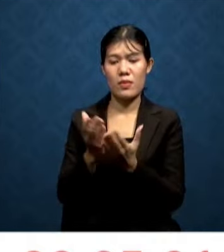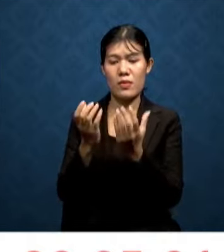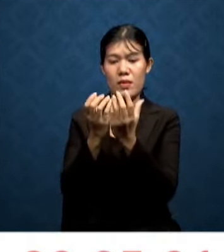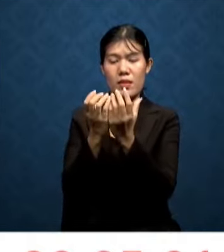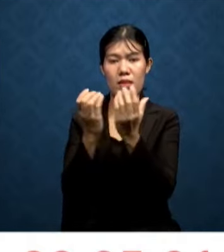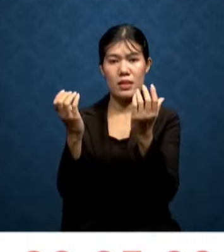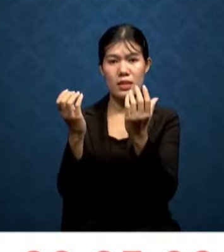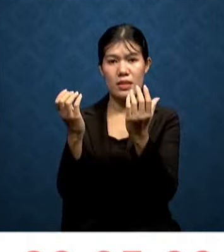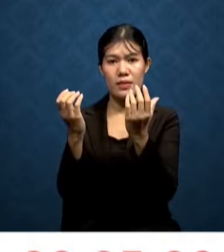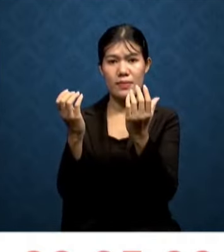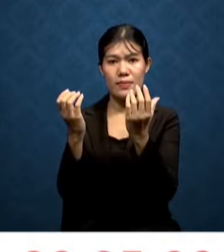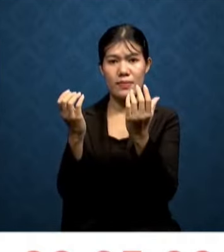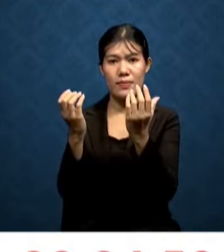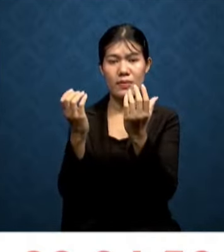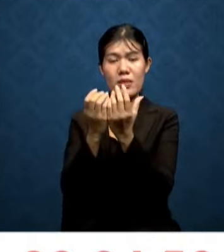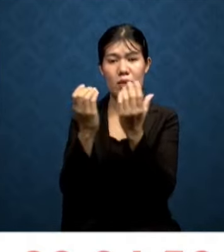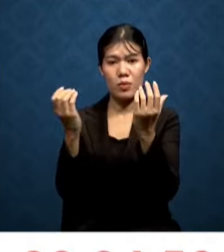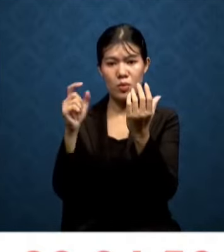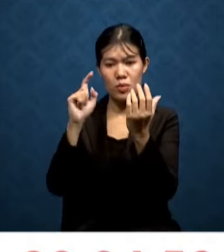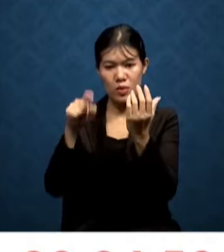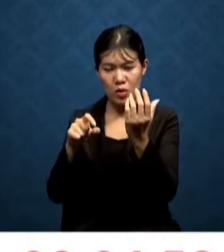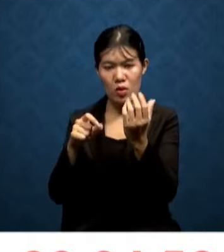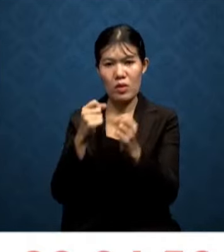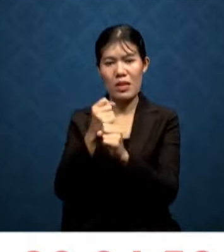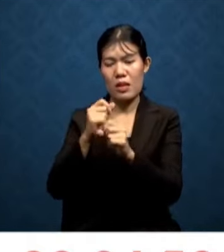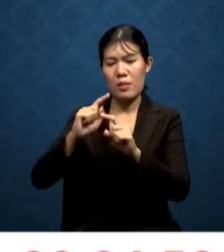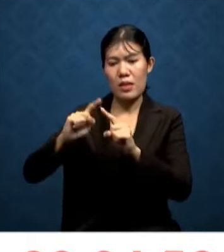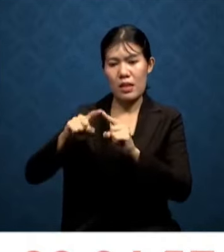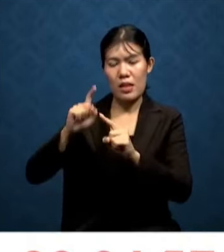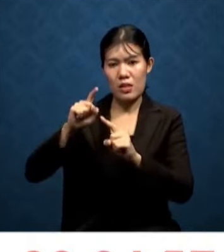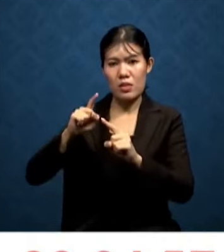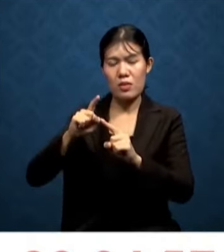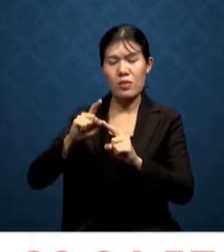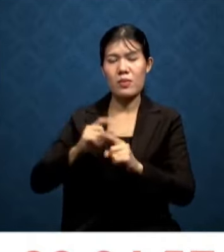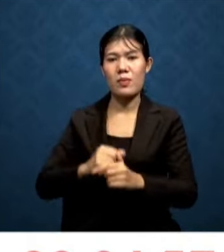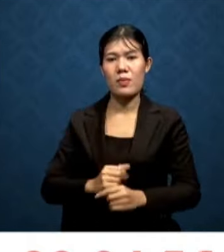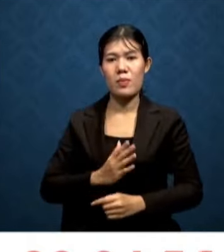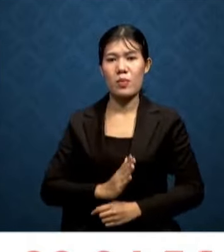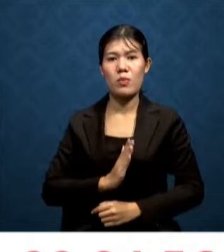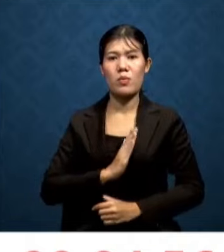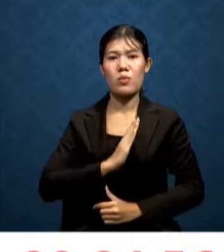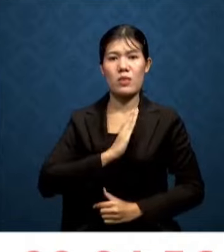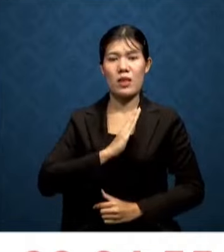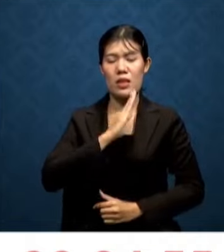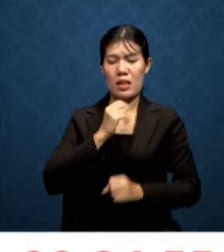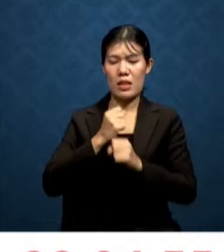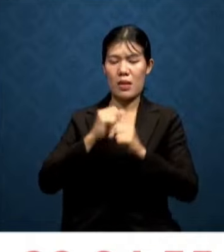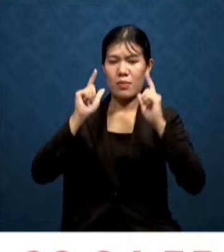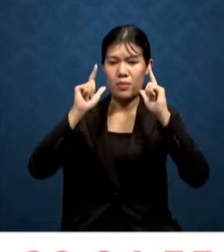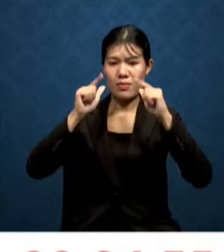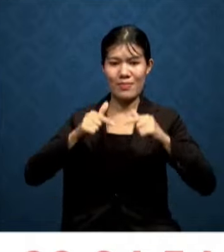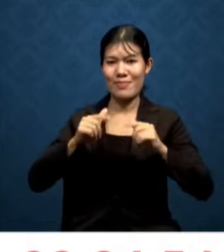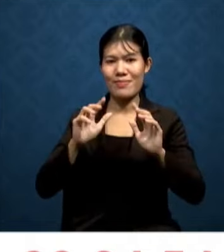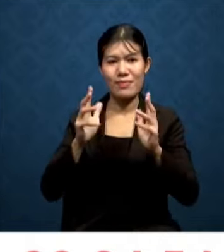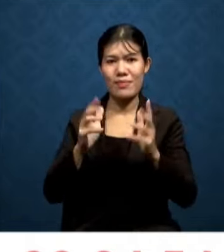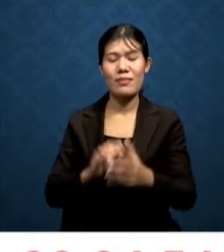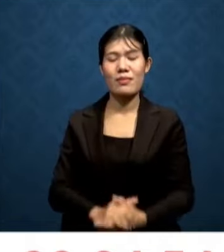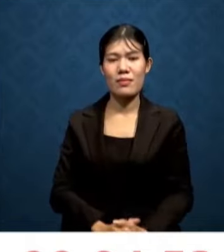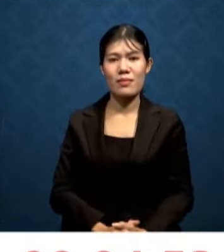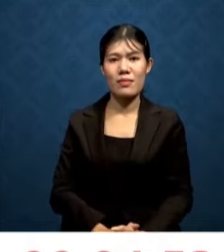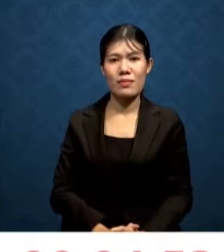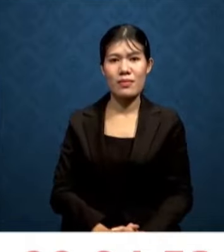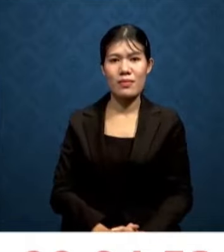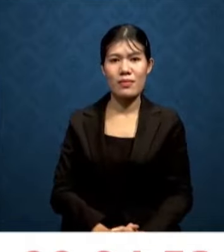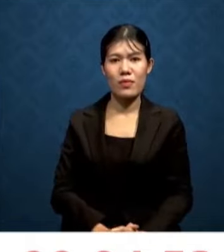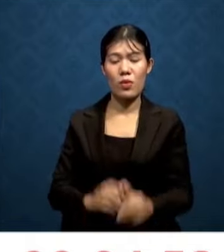ใดที่อาจเสื่อมเสียต่อเกียรติศักดิ์และตำแหน่งของตนเองนอกจากนี้ในประมวลจริยธรรมข้าราชการตุลาการข้อ